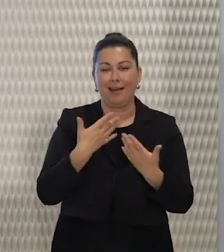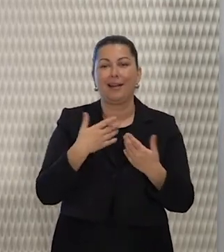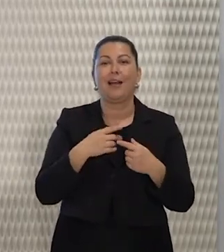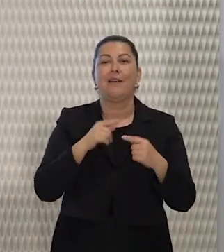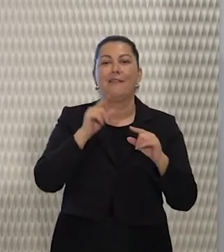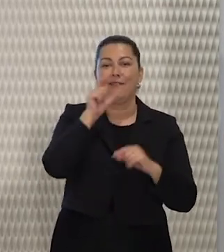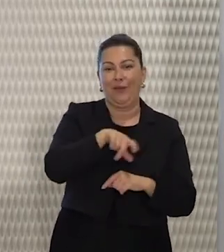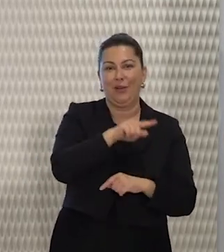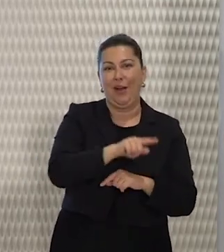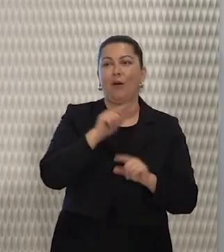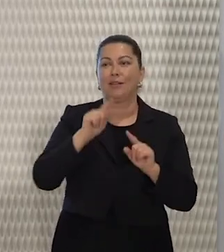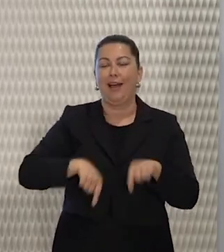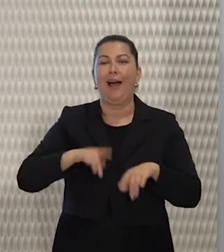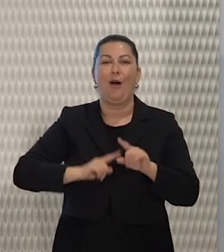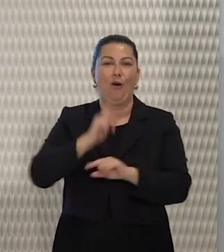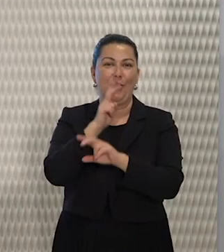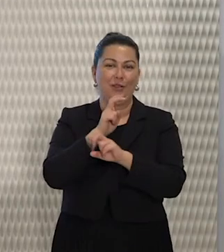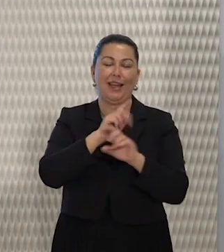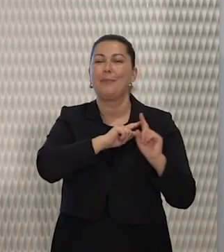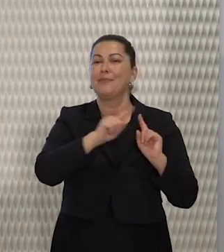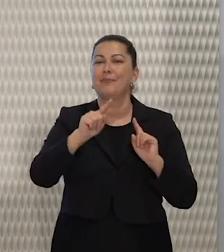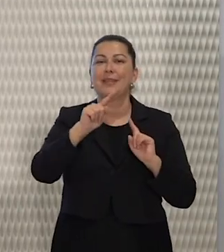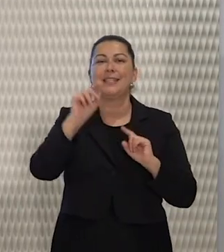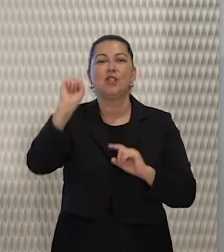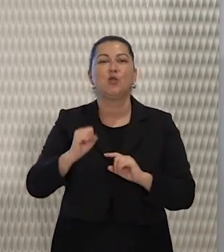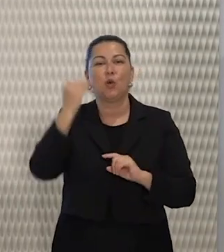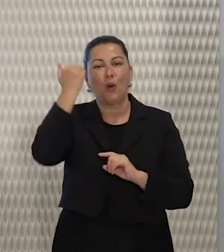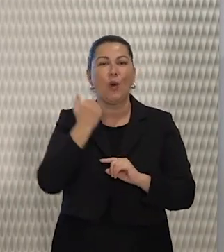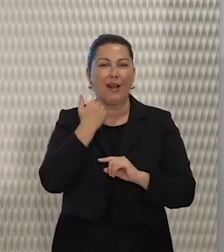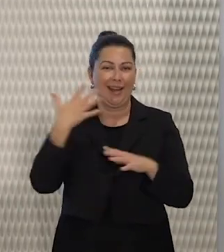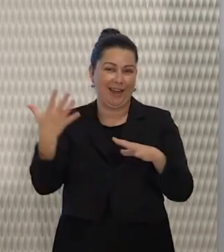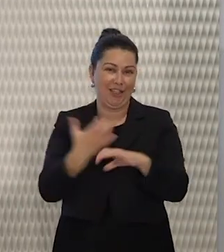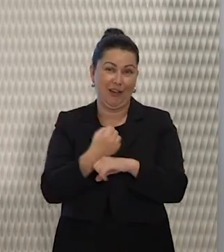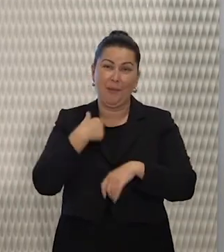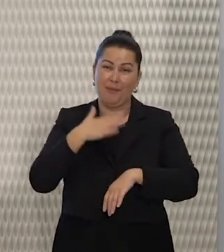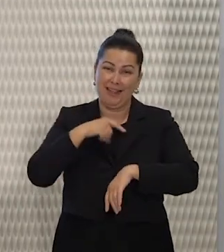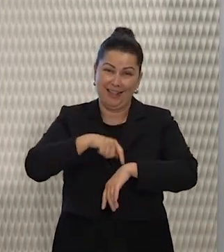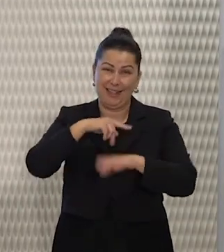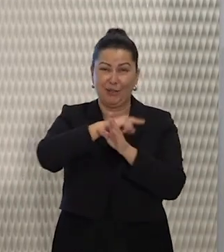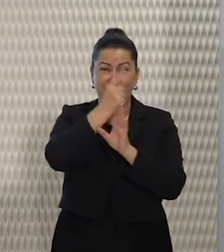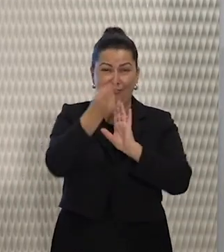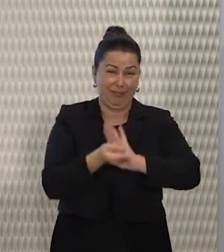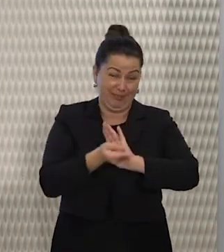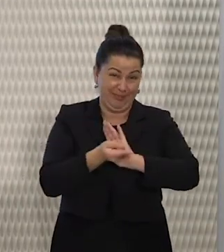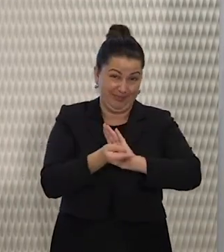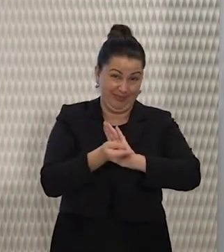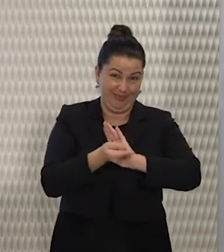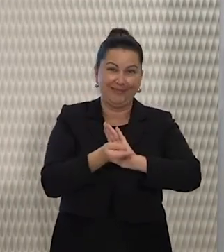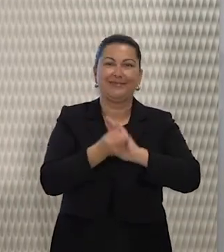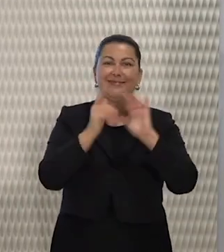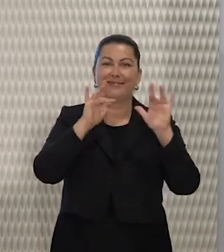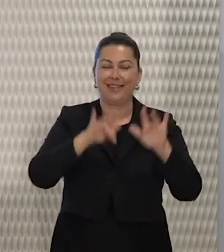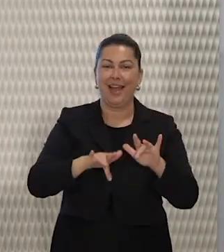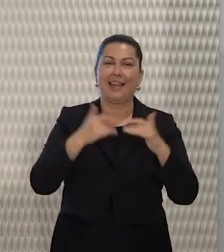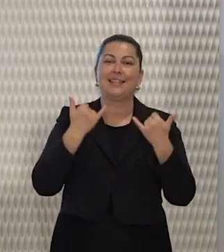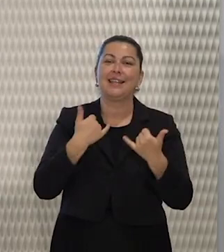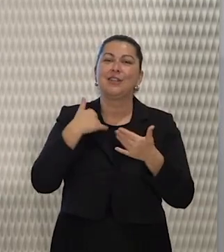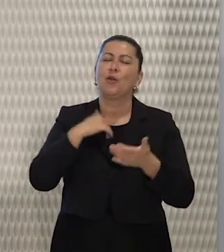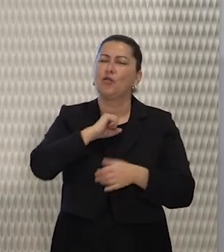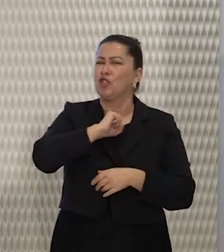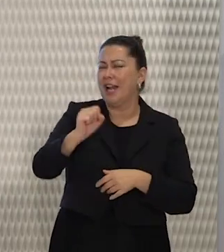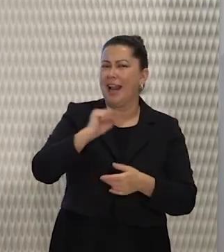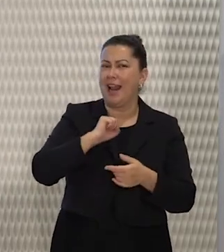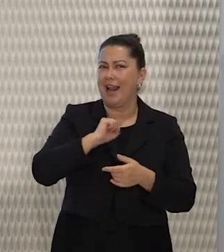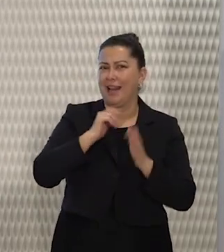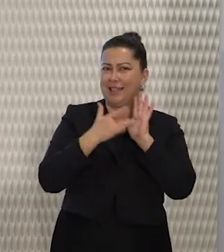von ihm auch, dass wir das hier in Oberösterreich bis nach Südkorea gebracht haben. Meine Zeit ist abgelaufen. Jetzt fliege ich nur ganz kurz drüber.